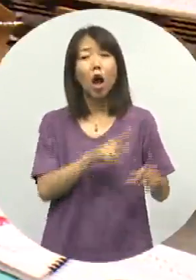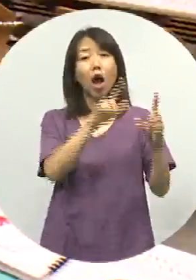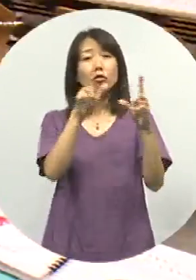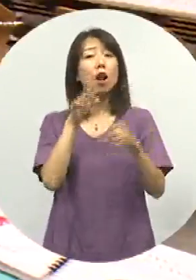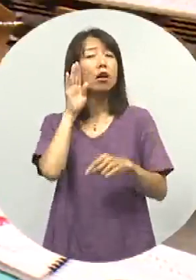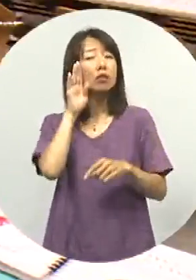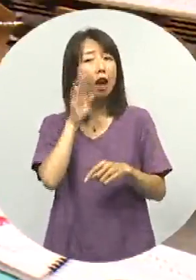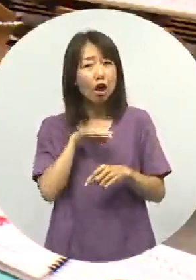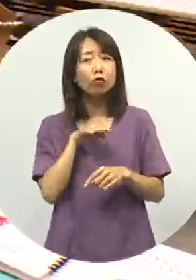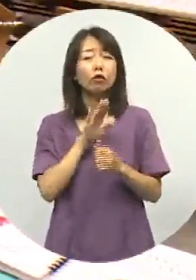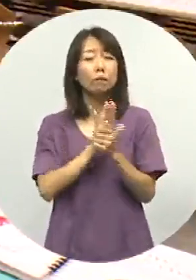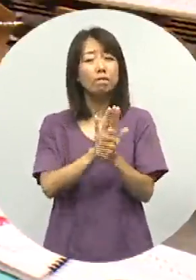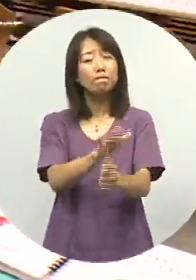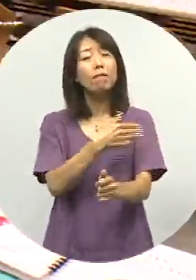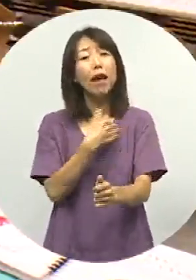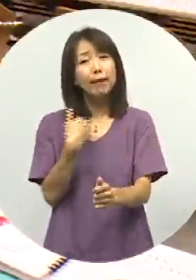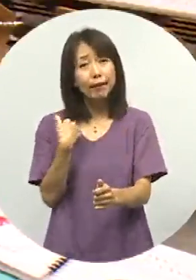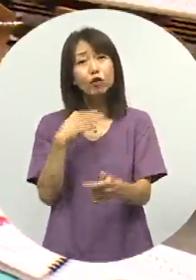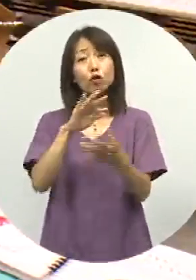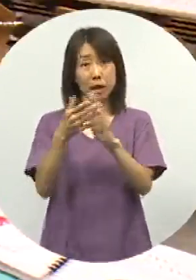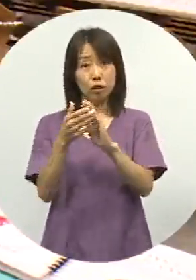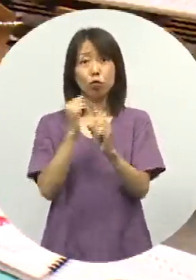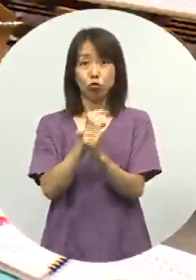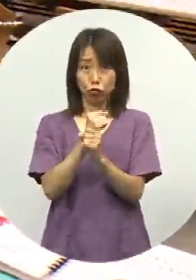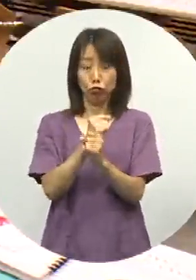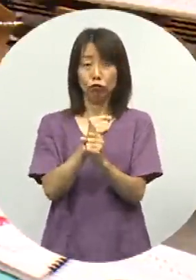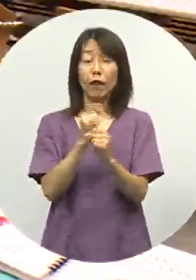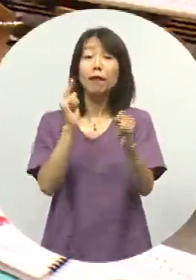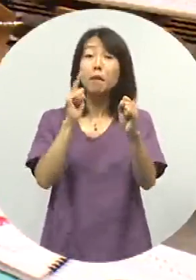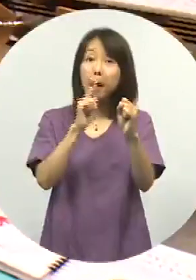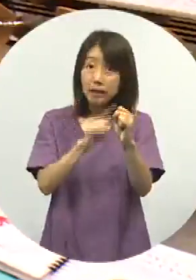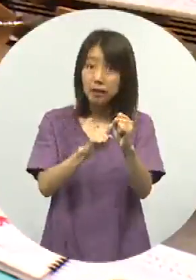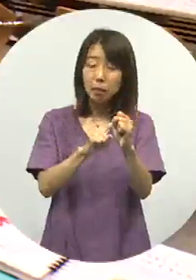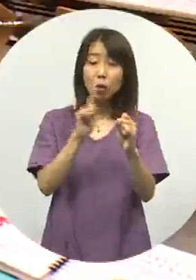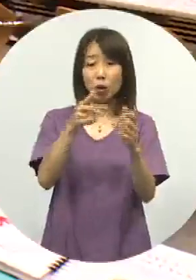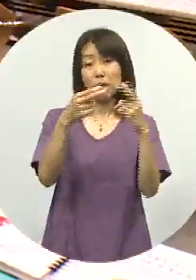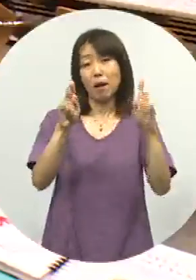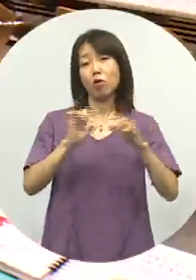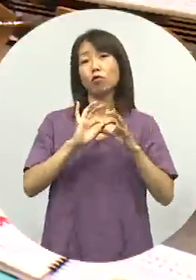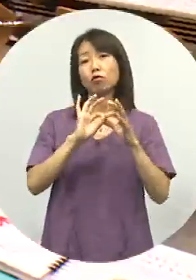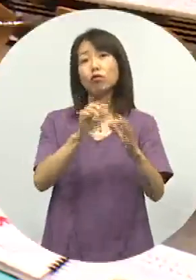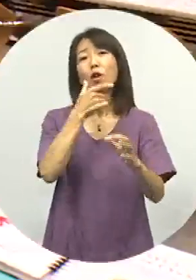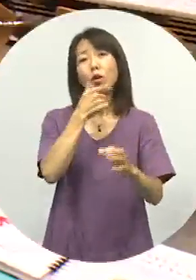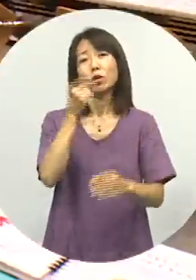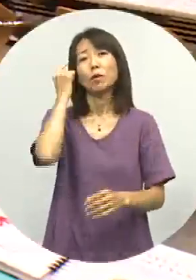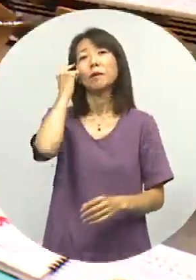思いやりのある街にしていくためにも、こうしたイベントを続けていってほしいと思います。